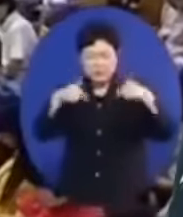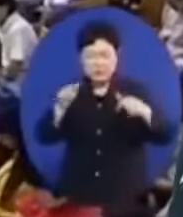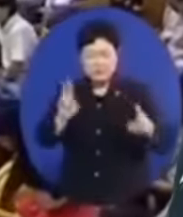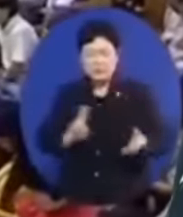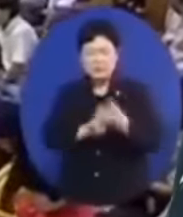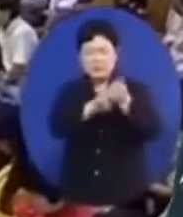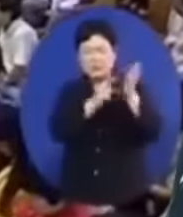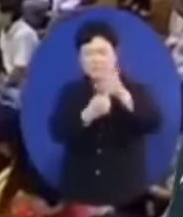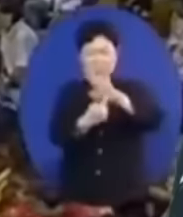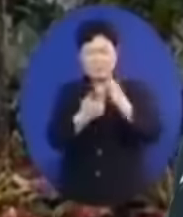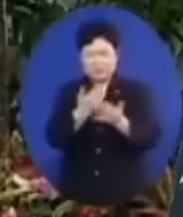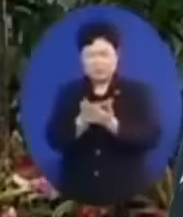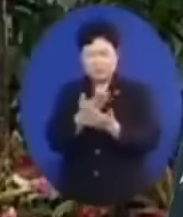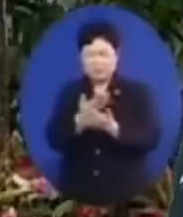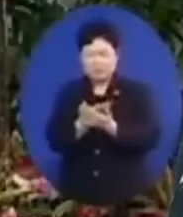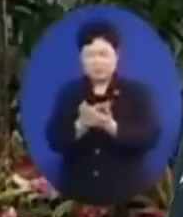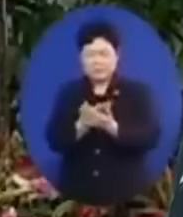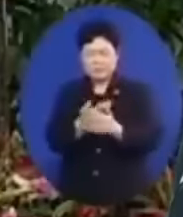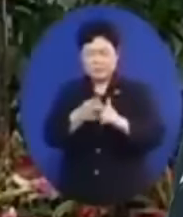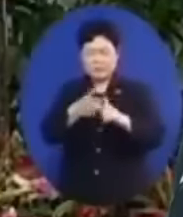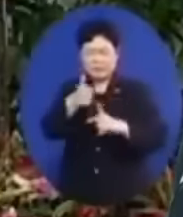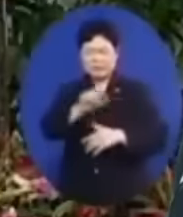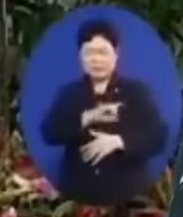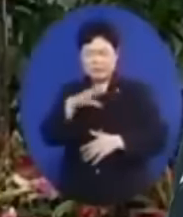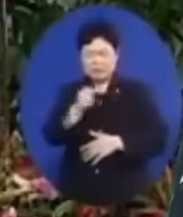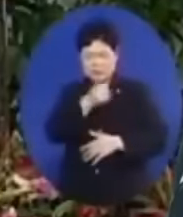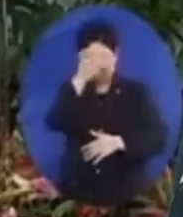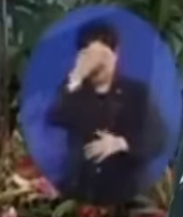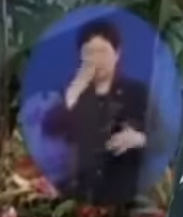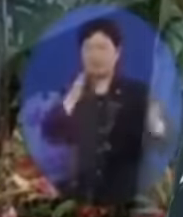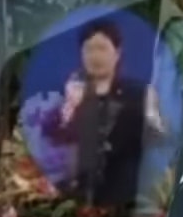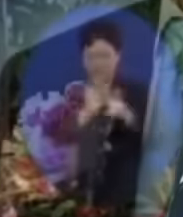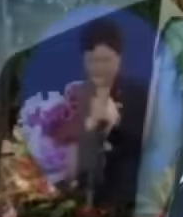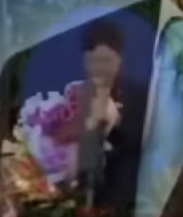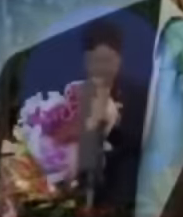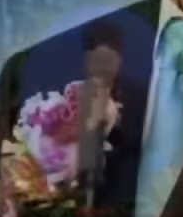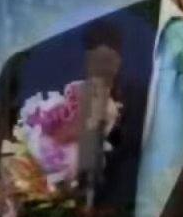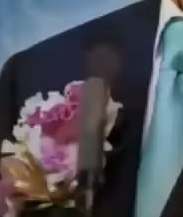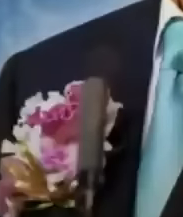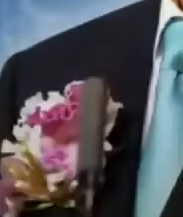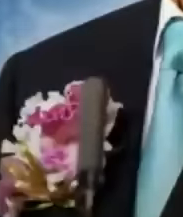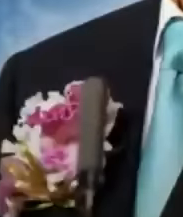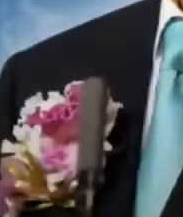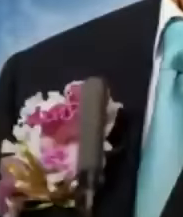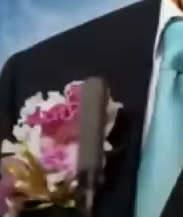일어나게 도와주시옵소서. 예수님 이름 받들어 기도하옵나이다. 아멘.